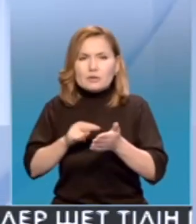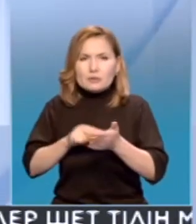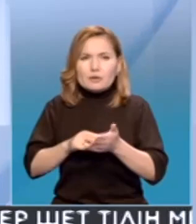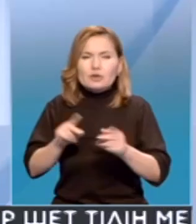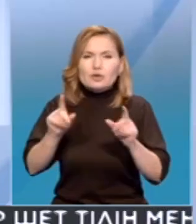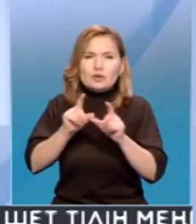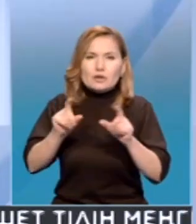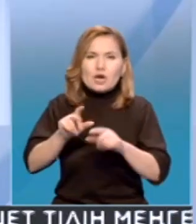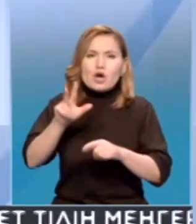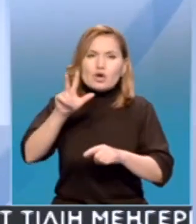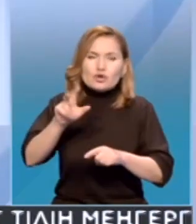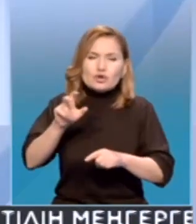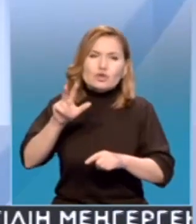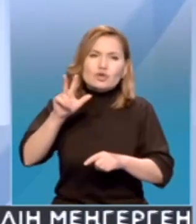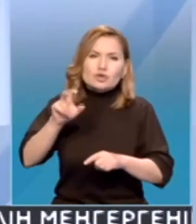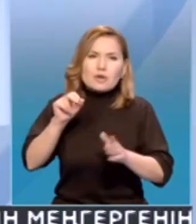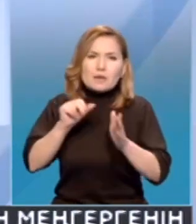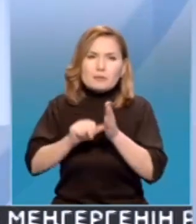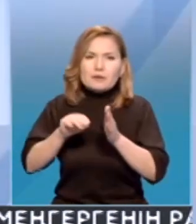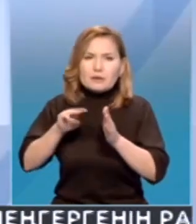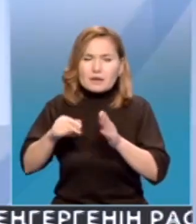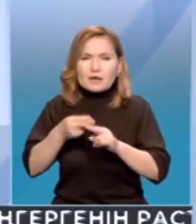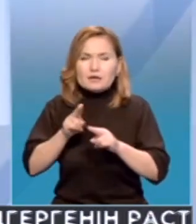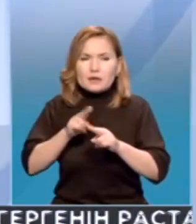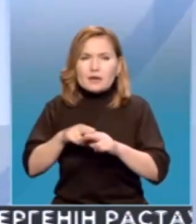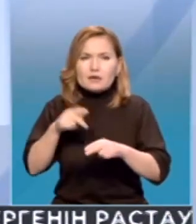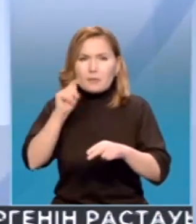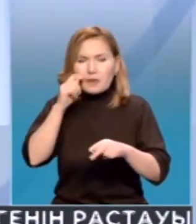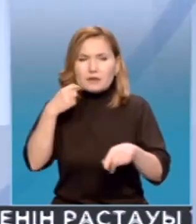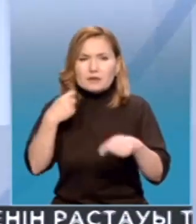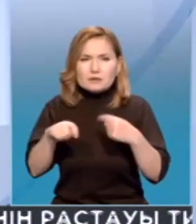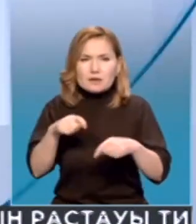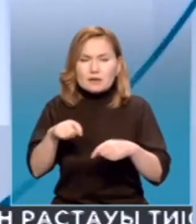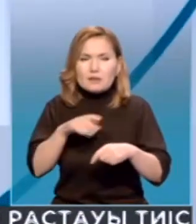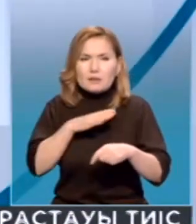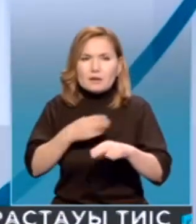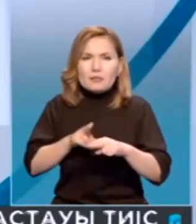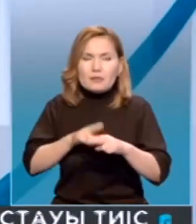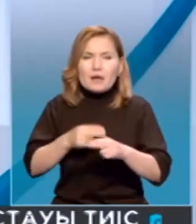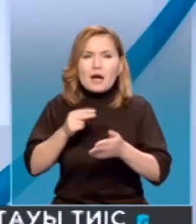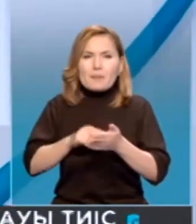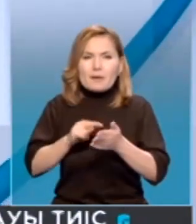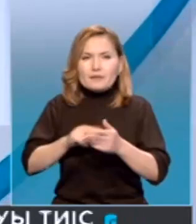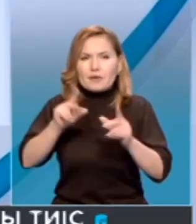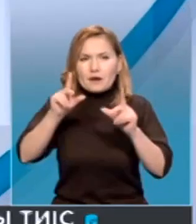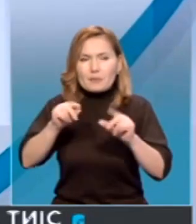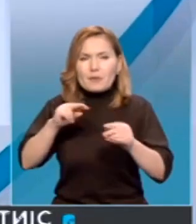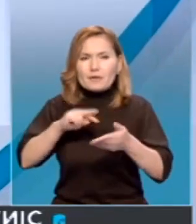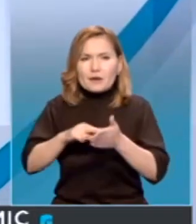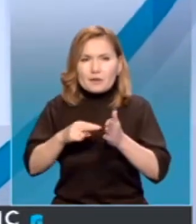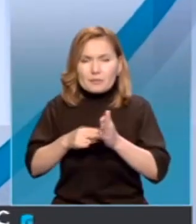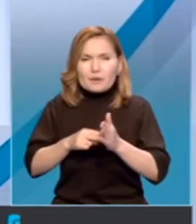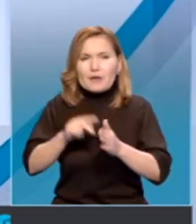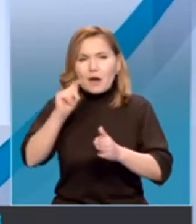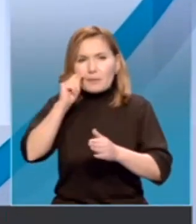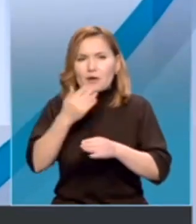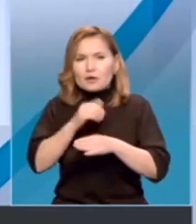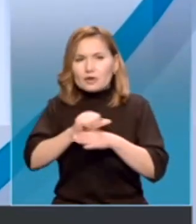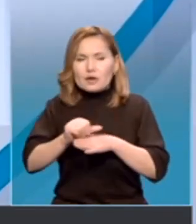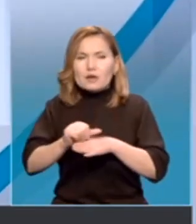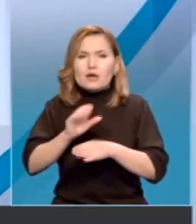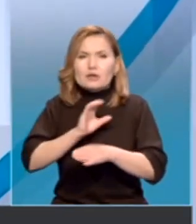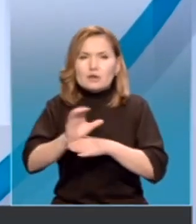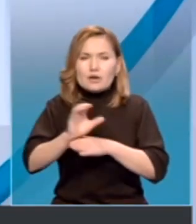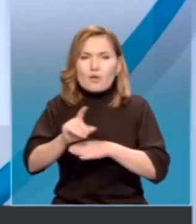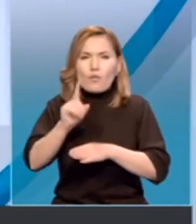шамасында. Дүкендерде 300-360 теңге арасында саудаланып жатыр. Бағаны тұрақтандыру мақсатында пиязды экспорттауға